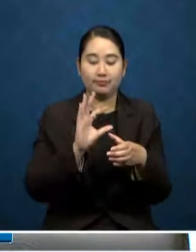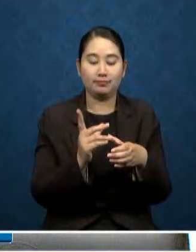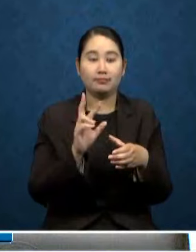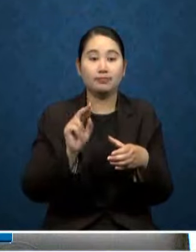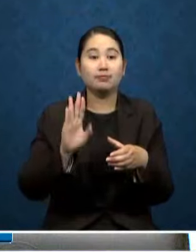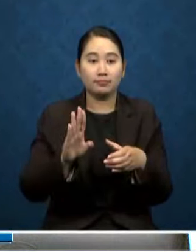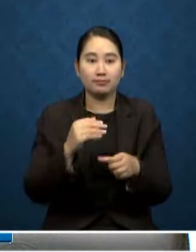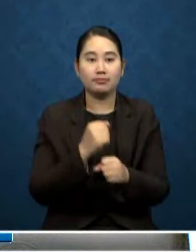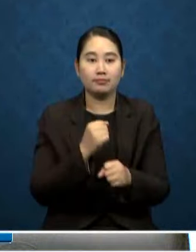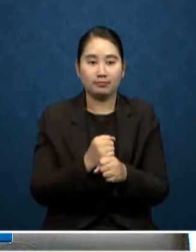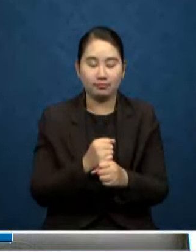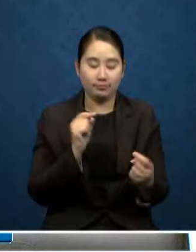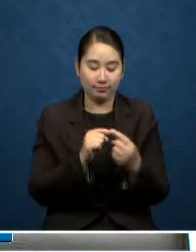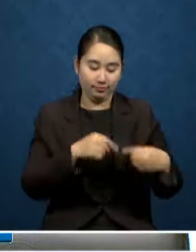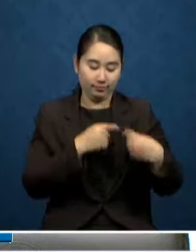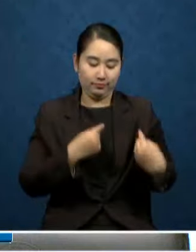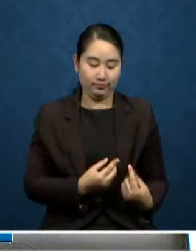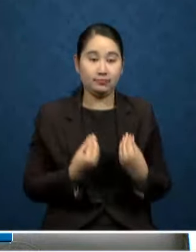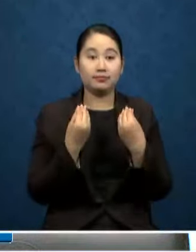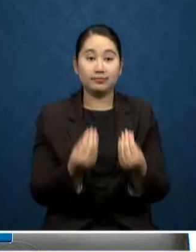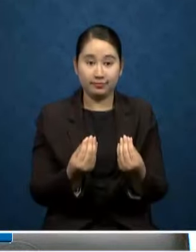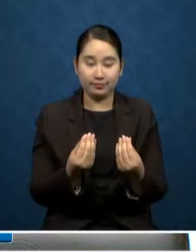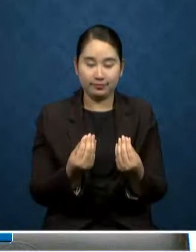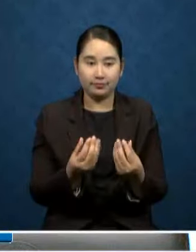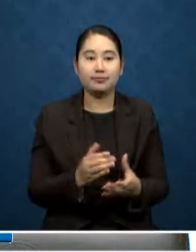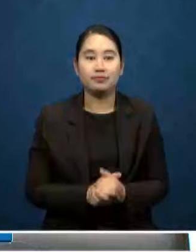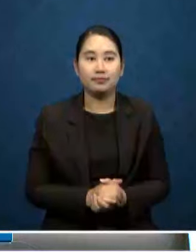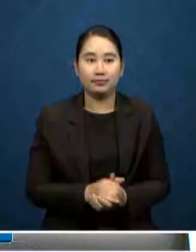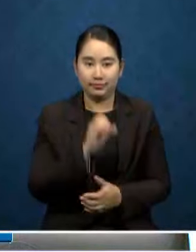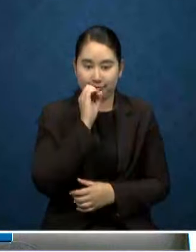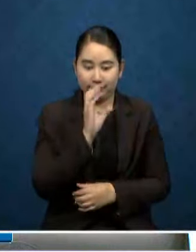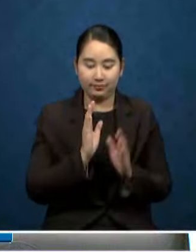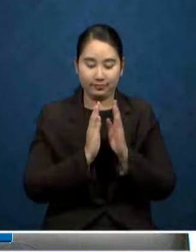พื่อเป็นการสร้างขวัญกำลังใจให้กับคนเหล่านี้ครับกราบขอบพระคุณครับท่านประธานครับ